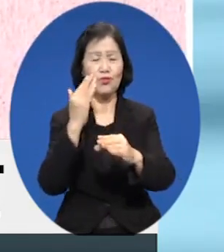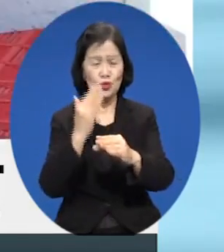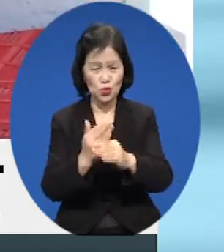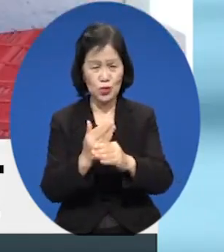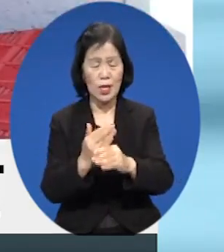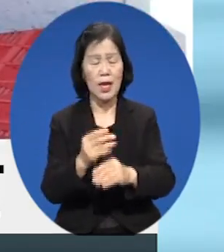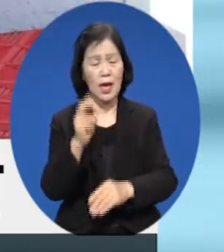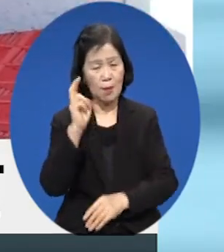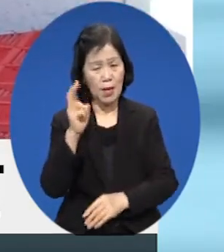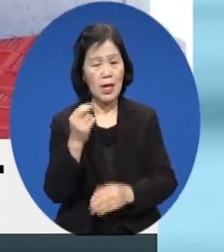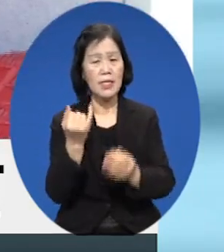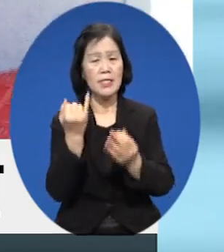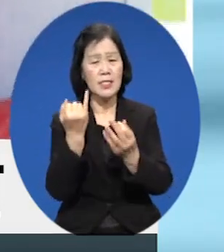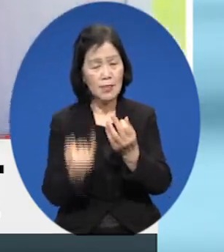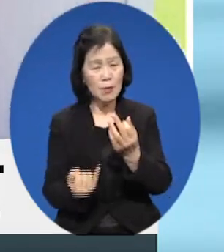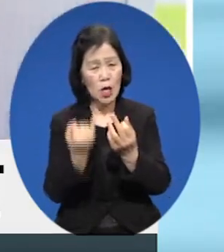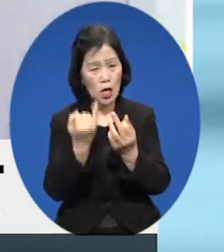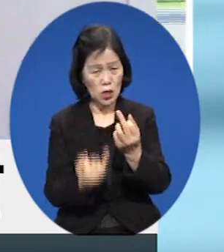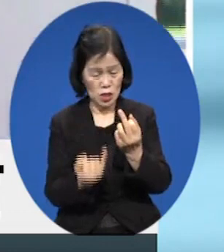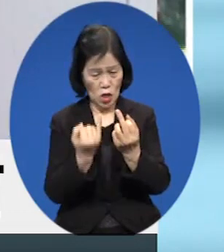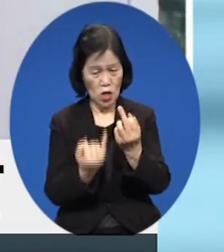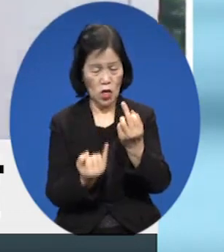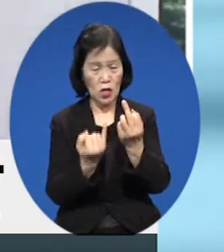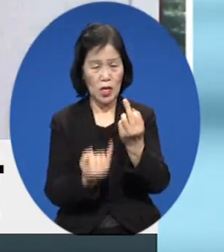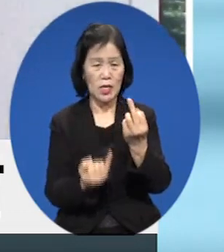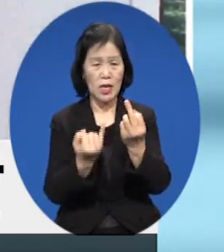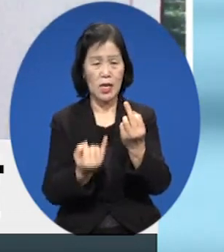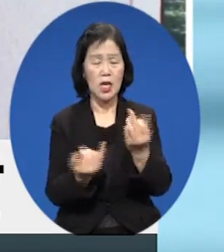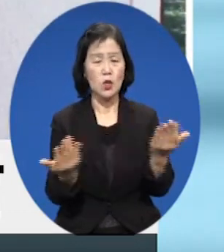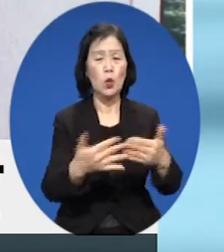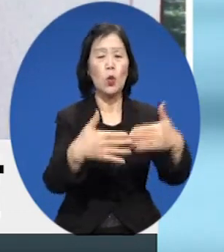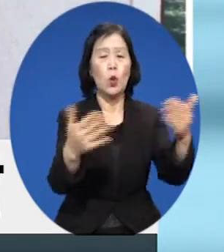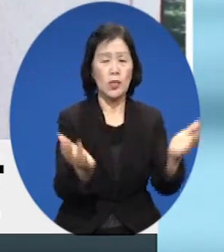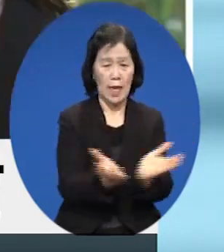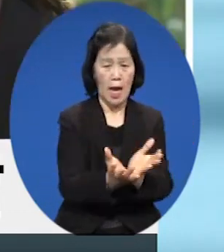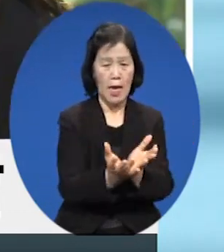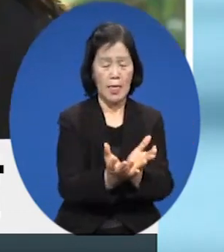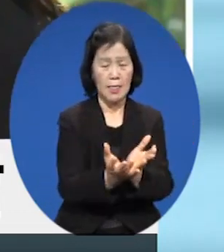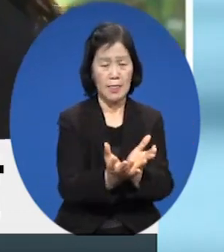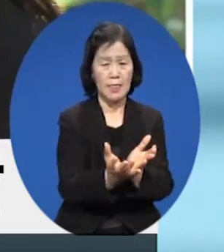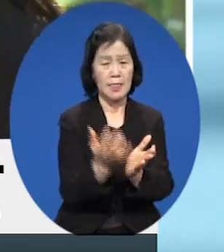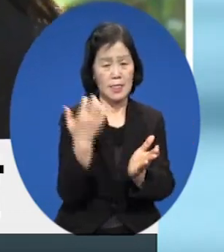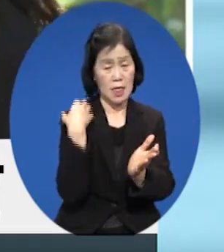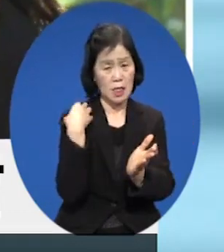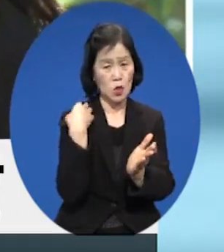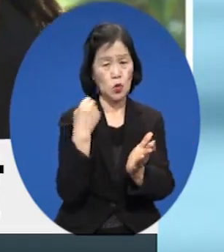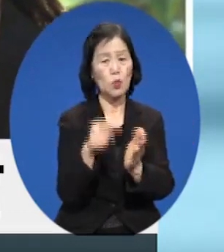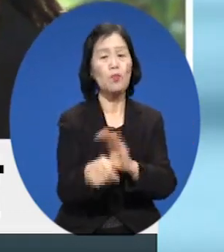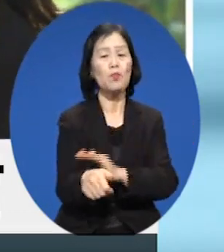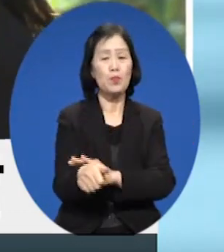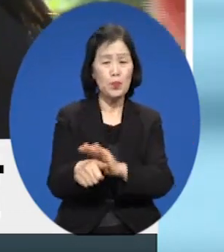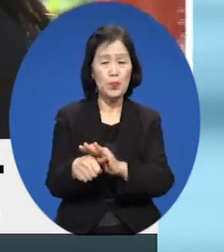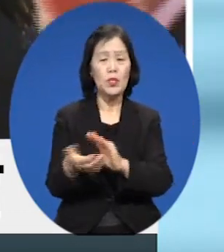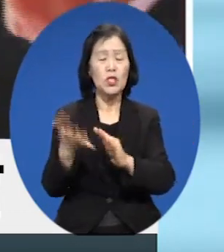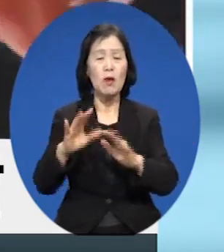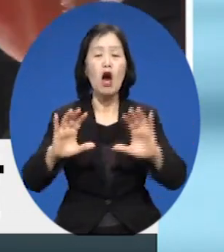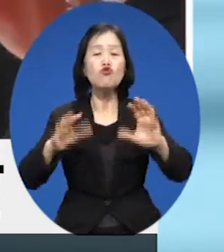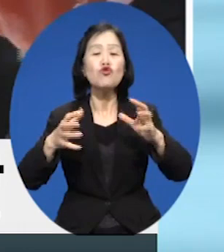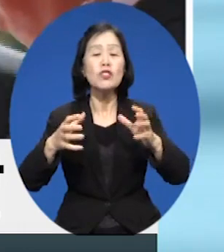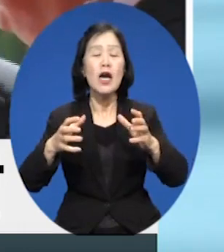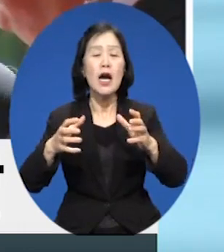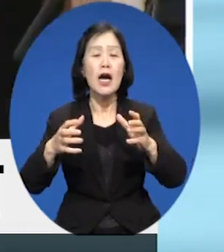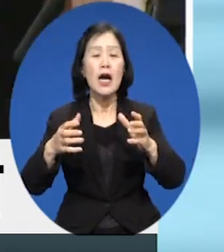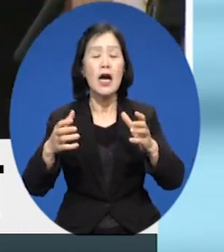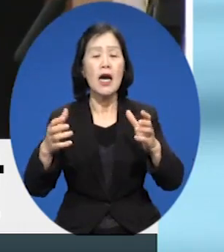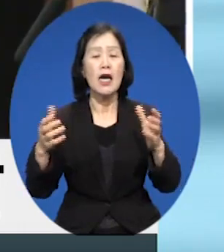김 요정에게 뭐 9 까지 아까 노동당 지 계에서는 좀 밀렸지만 국가직 에서 뭔가 새로운